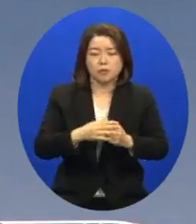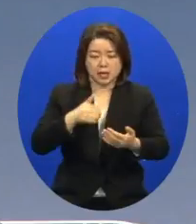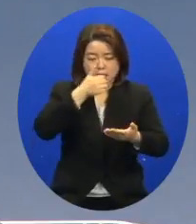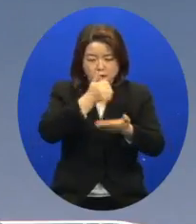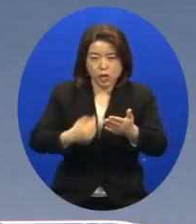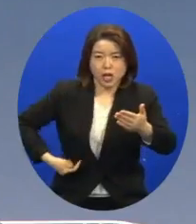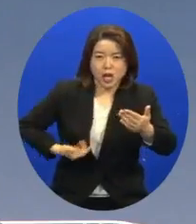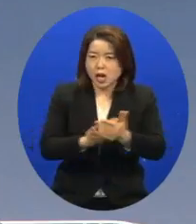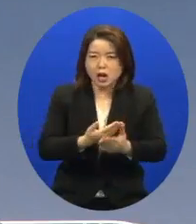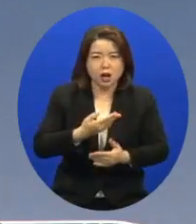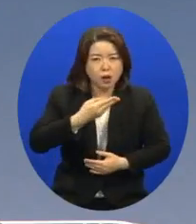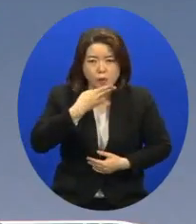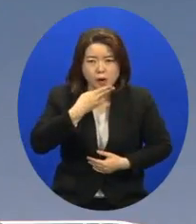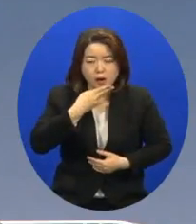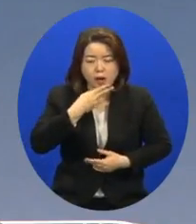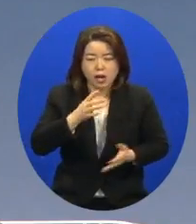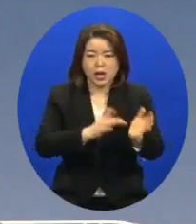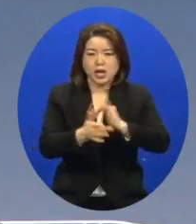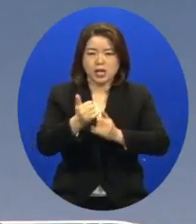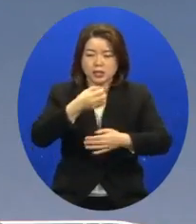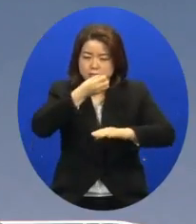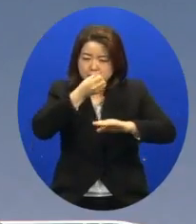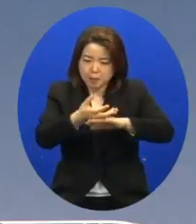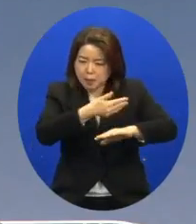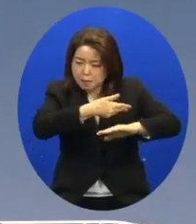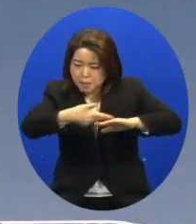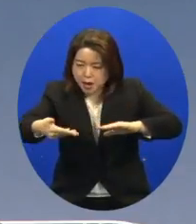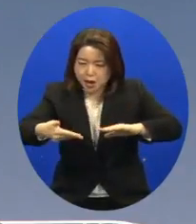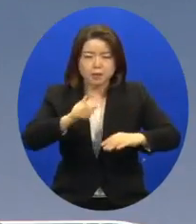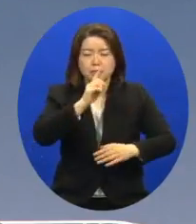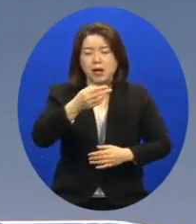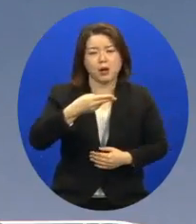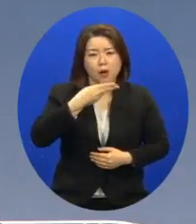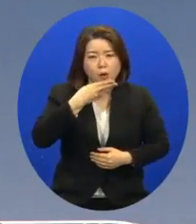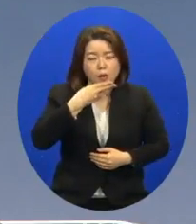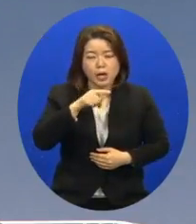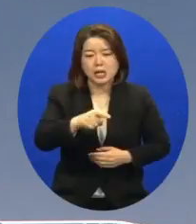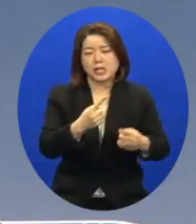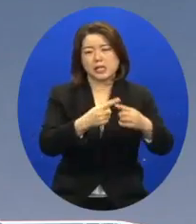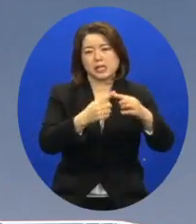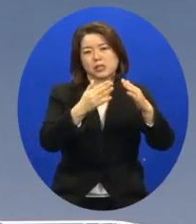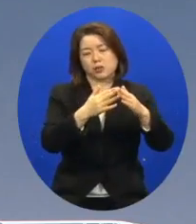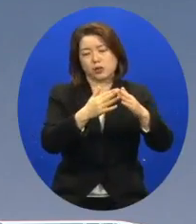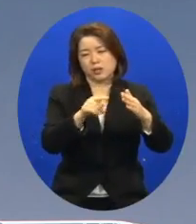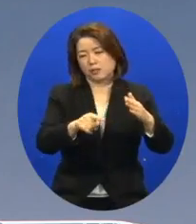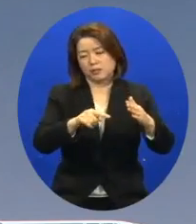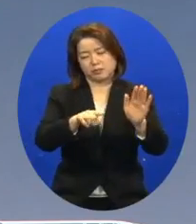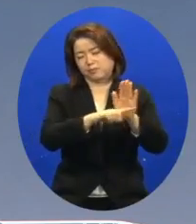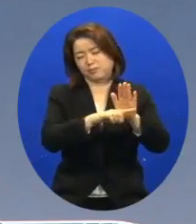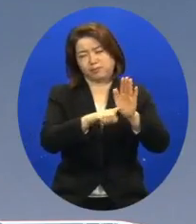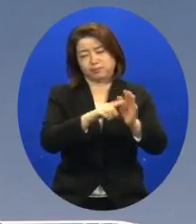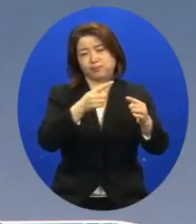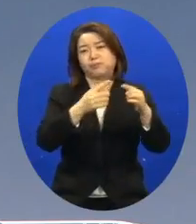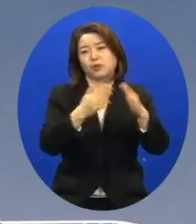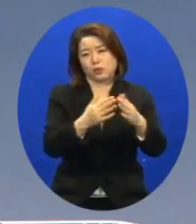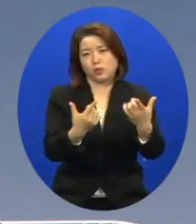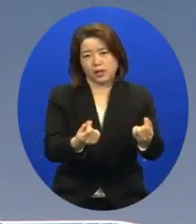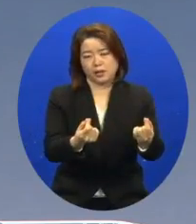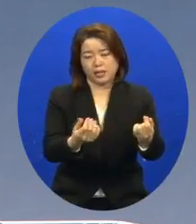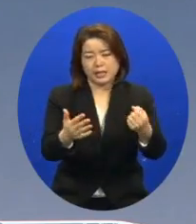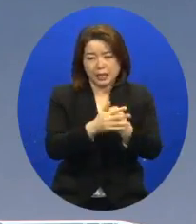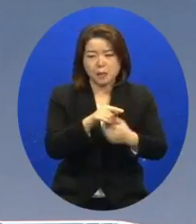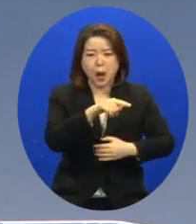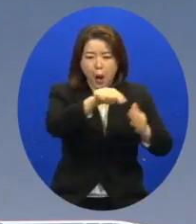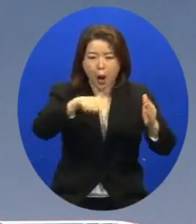없습니다 예수님의 보혈의 대해서는 언급도 안 합니다 그런 교회들은 부정한 교회 드립니다 그러니 거기서부터